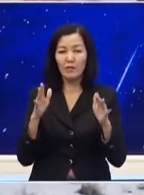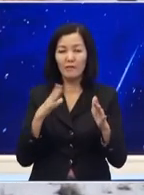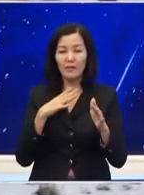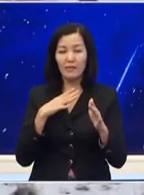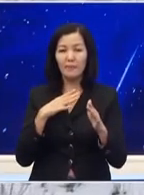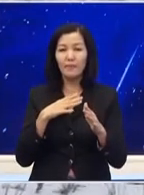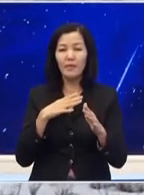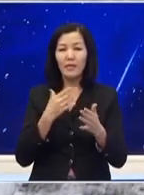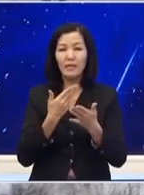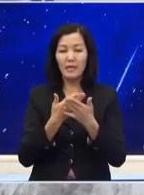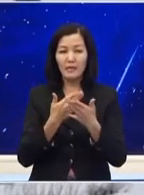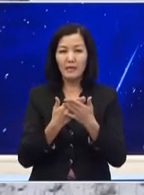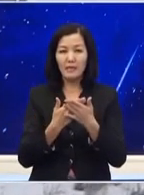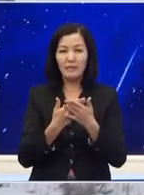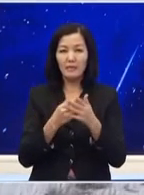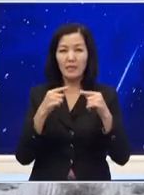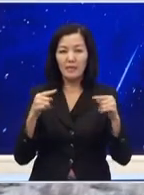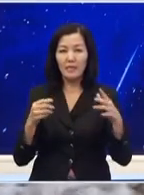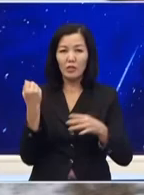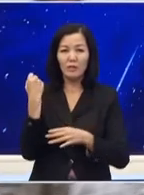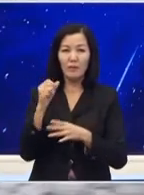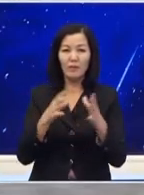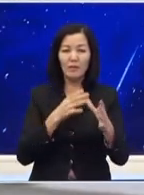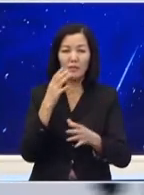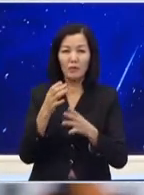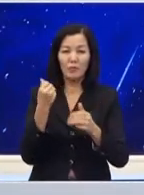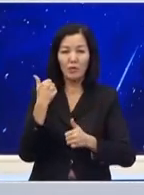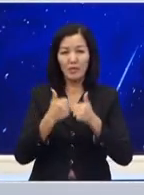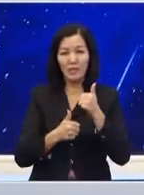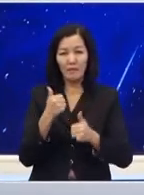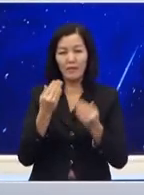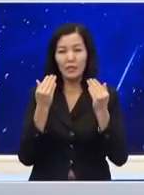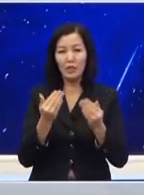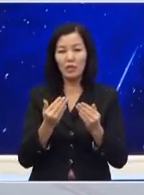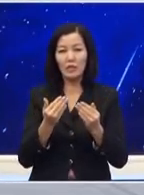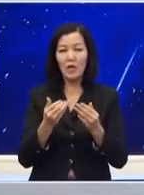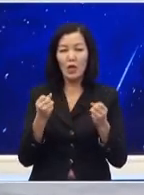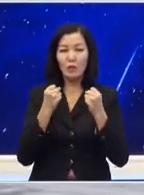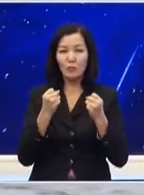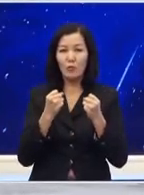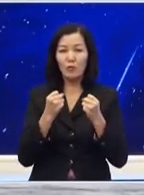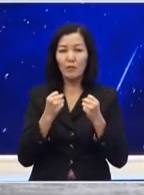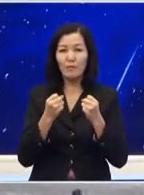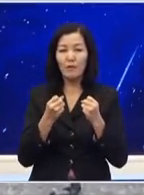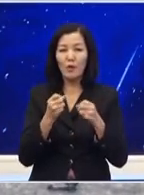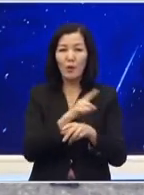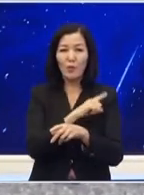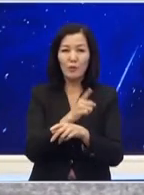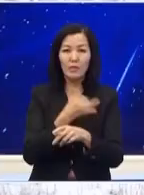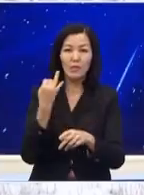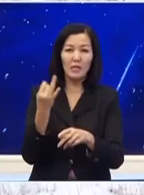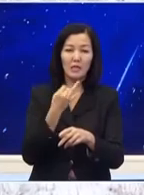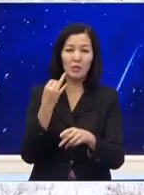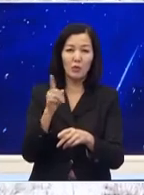развития. Тому доказательство – различные победы в зарубежных соревнованиях. Сейчас этим видом спорта сильно интересуется